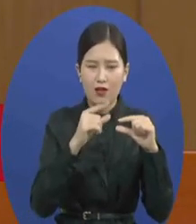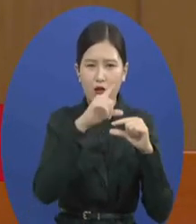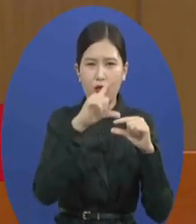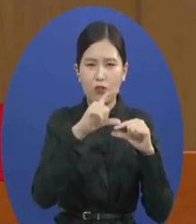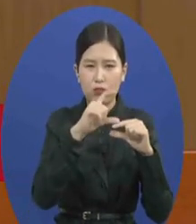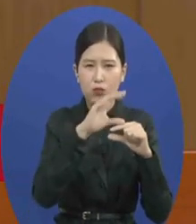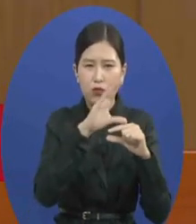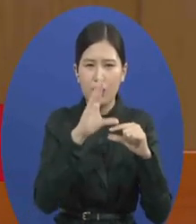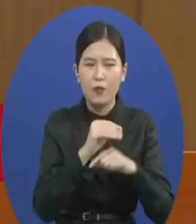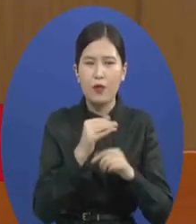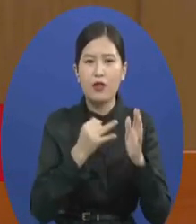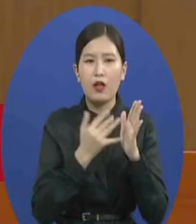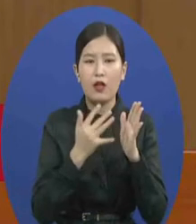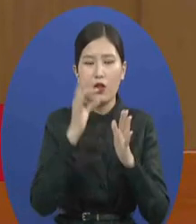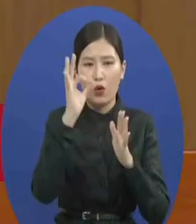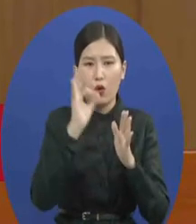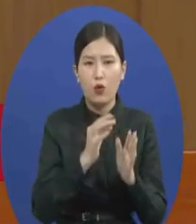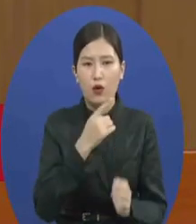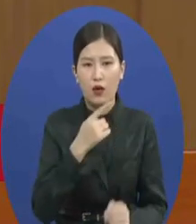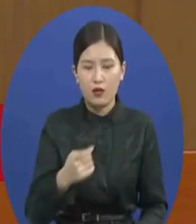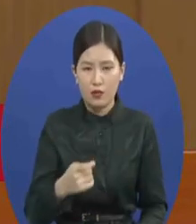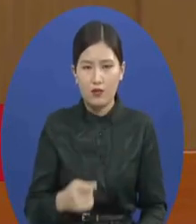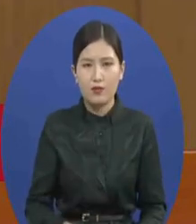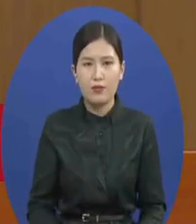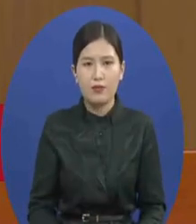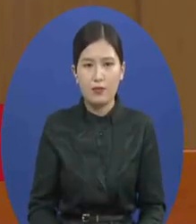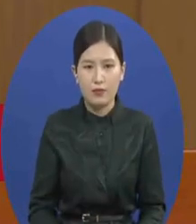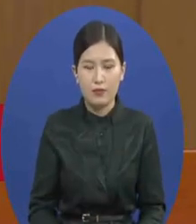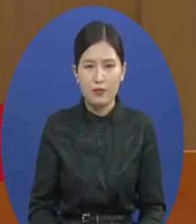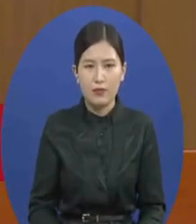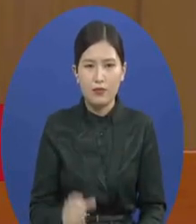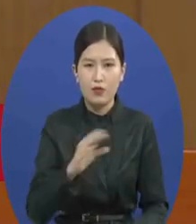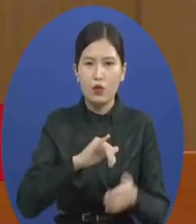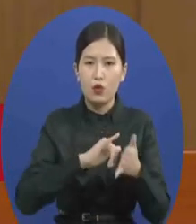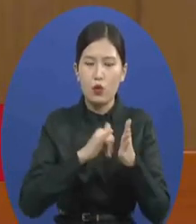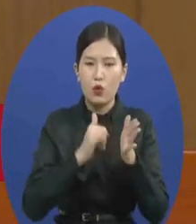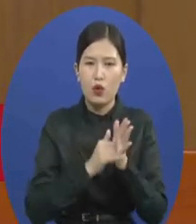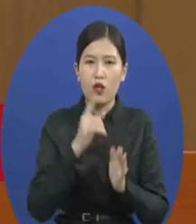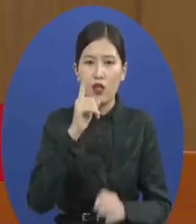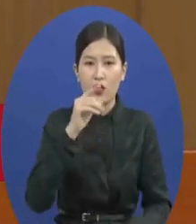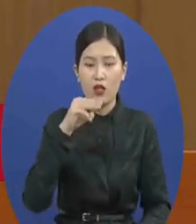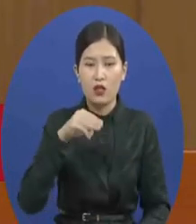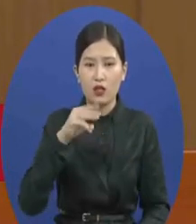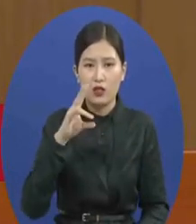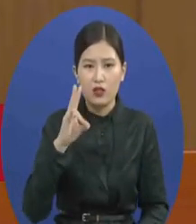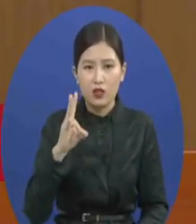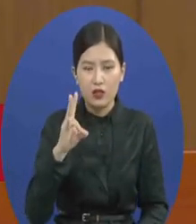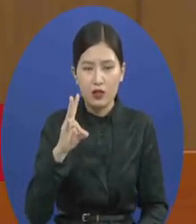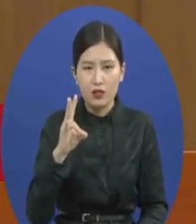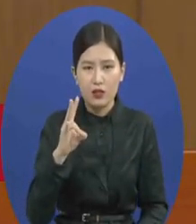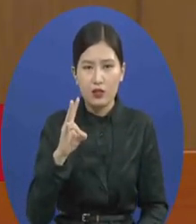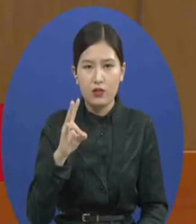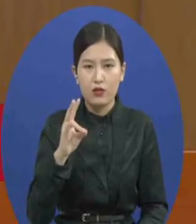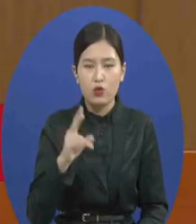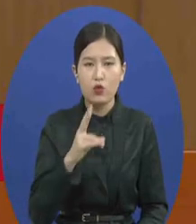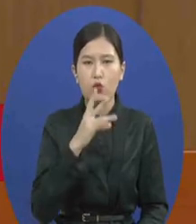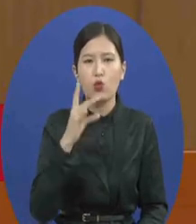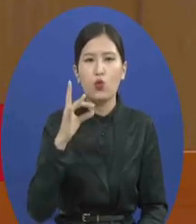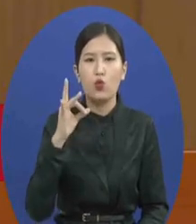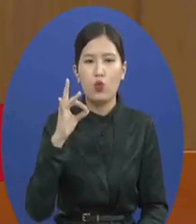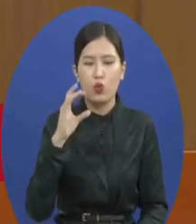байна. 75%. Нэг ёсондоо нэг тон одоо нүүрсний